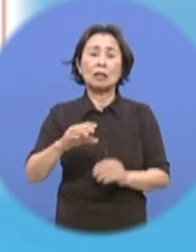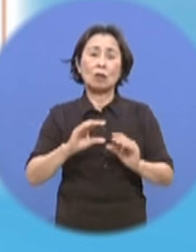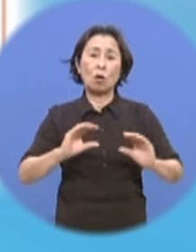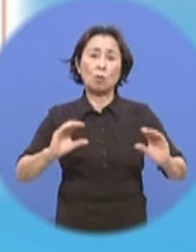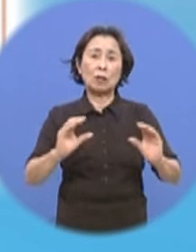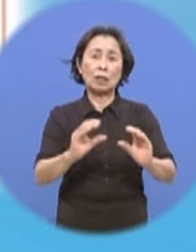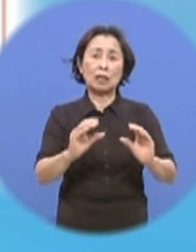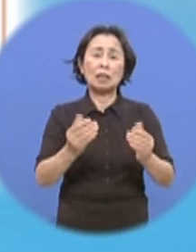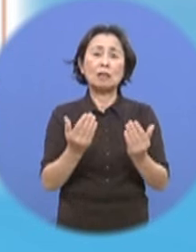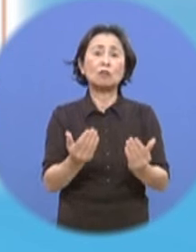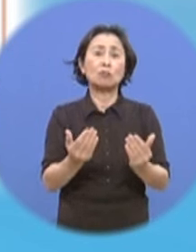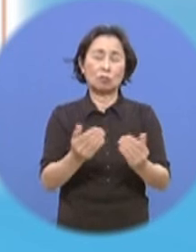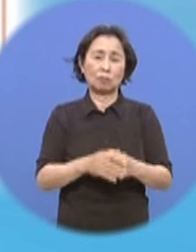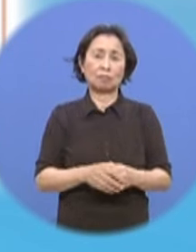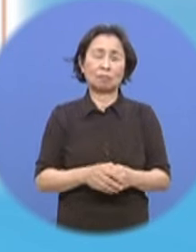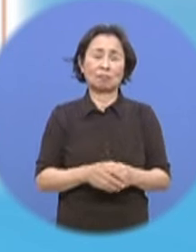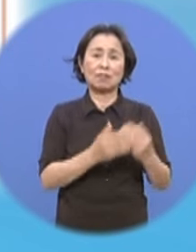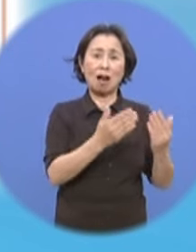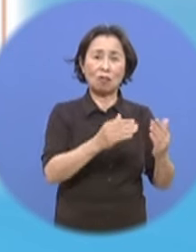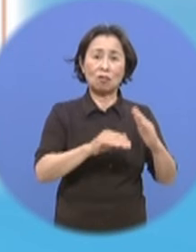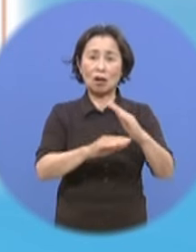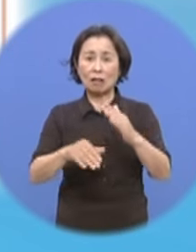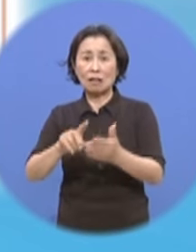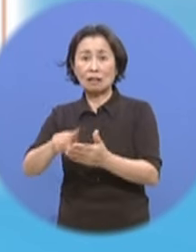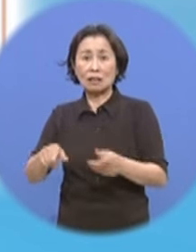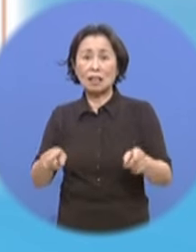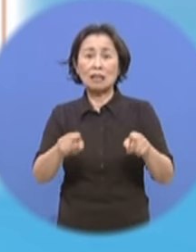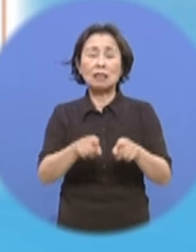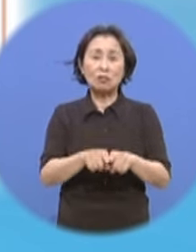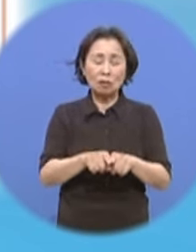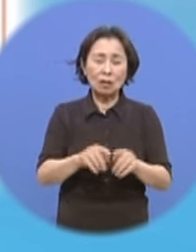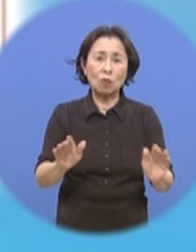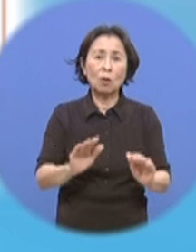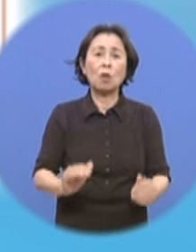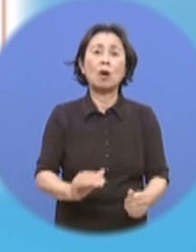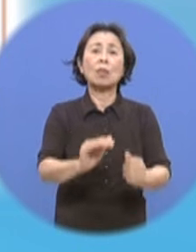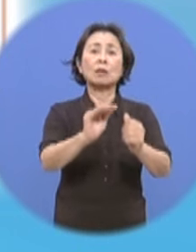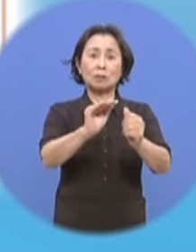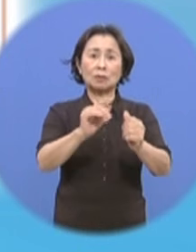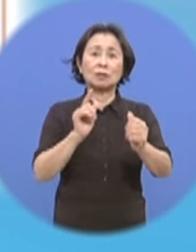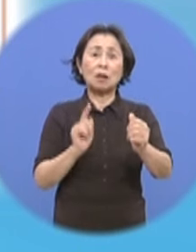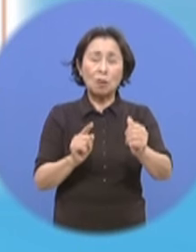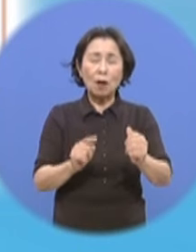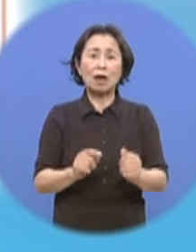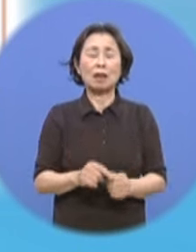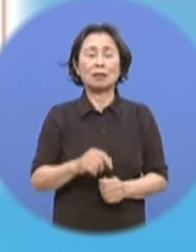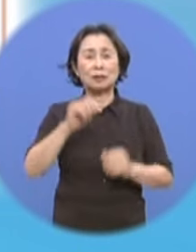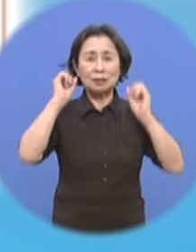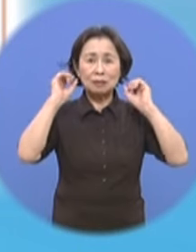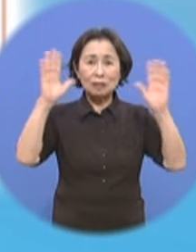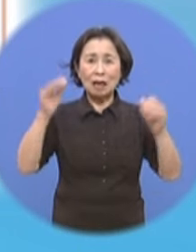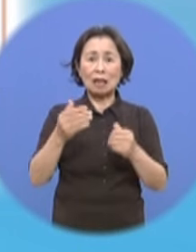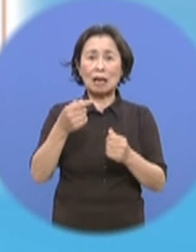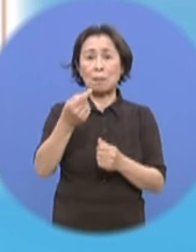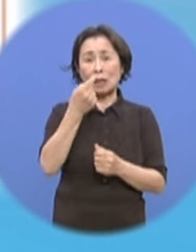家庭地域が一体となって地域の子供たちを育んでいくことは子供たちの豊かな学びを保証するだけでなくそこ